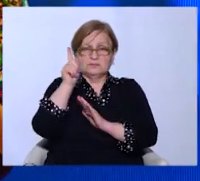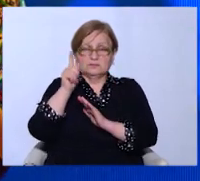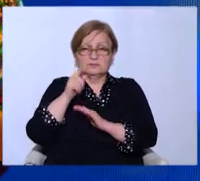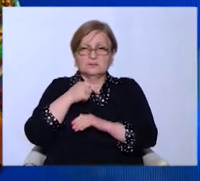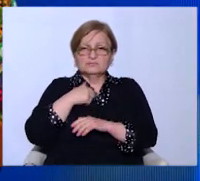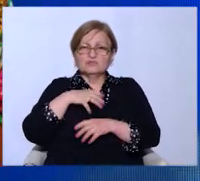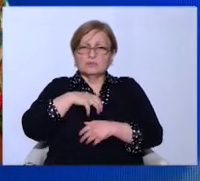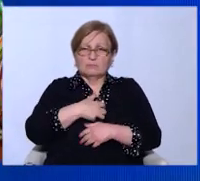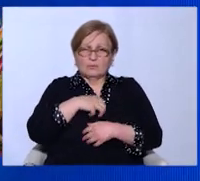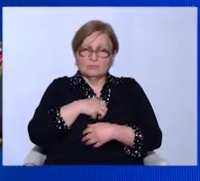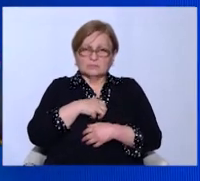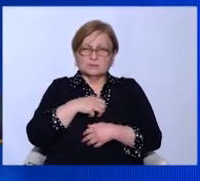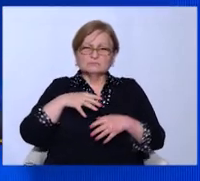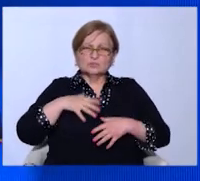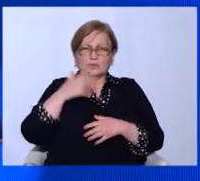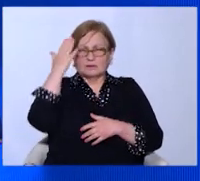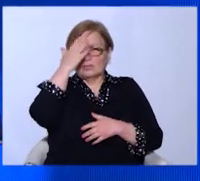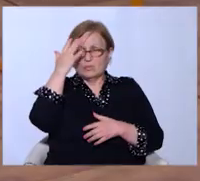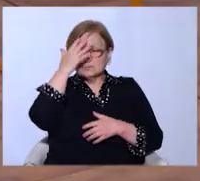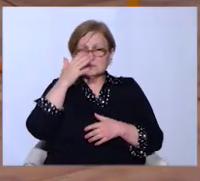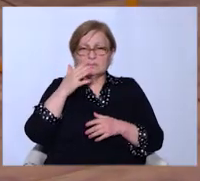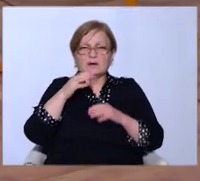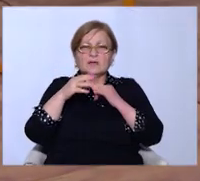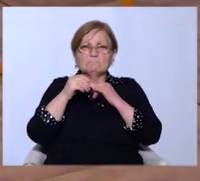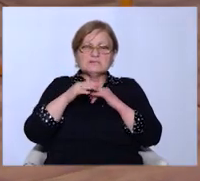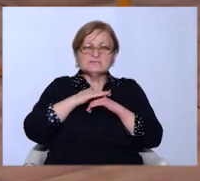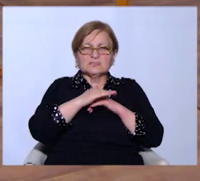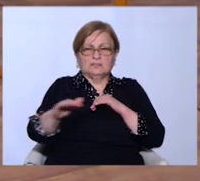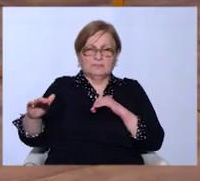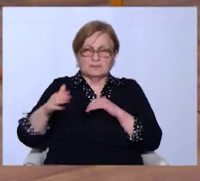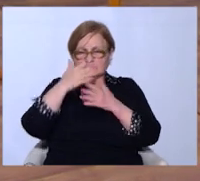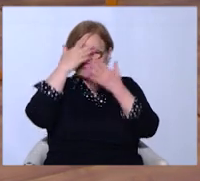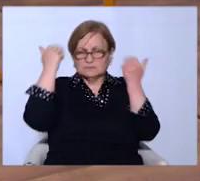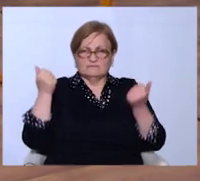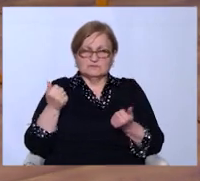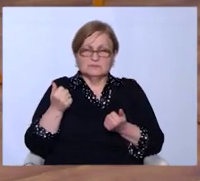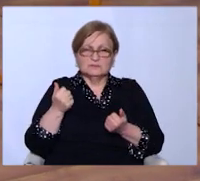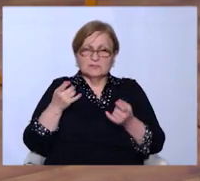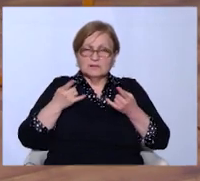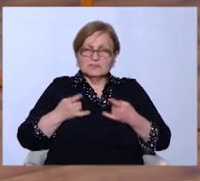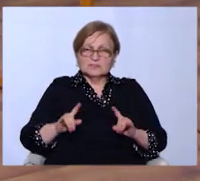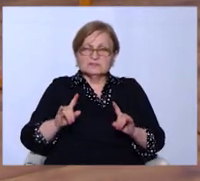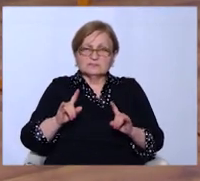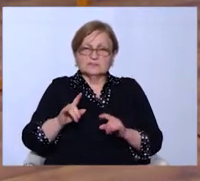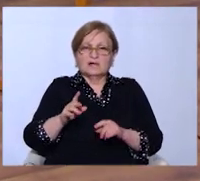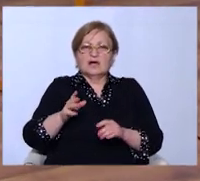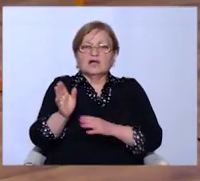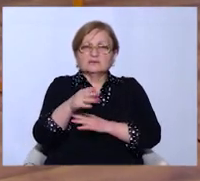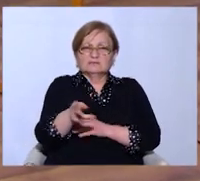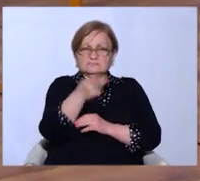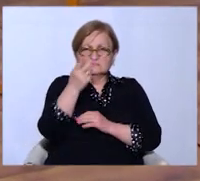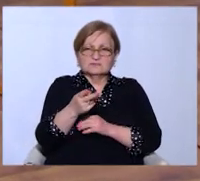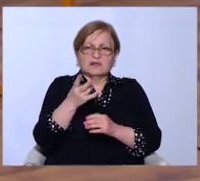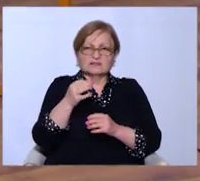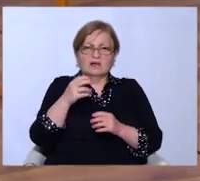ჩვენ გლოვიარე მწუხაროცნებას დაფარავს მიწა და დავიწყება. გაჩენილი ვარ ქვებზე კალმახი და ახეული